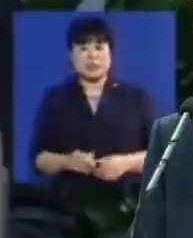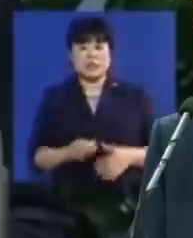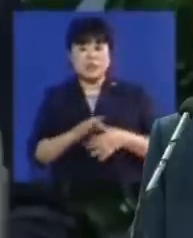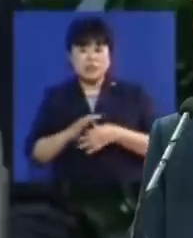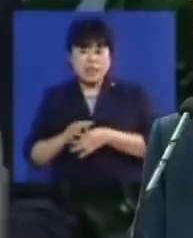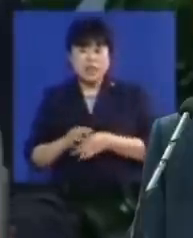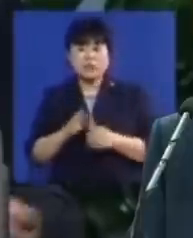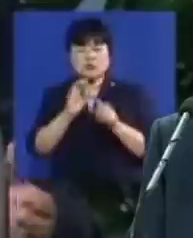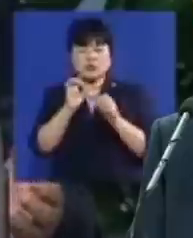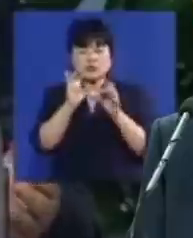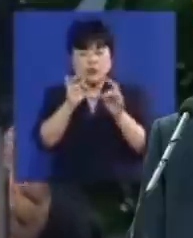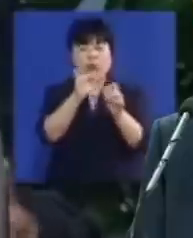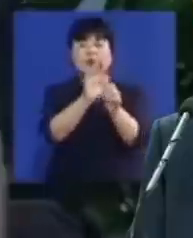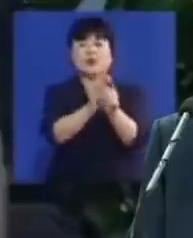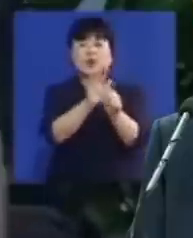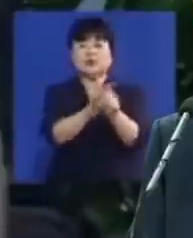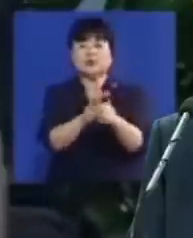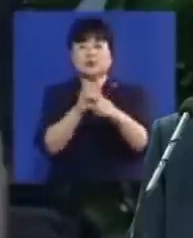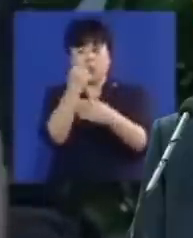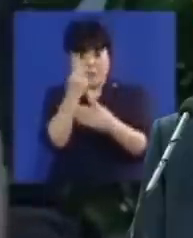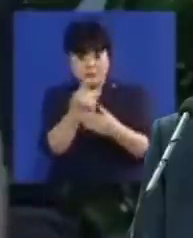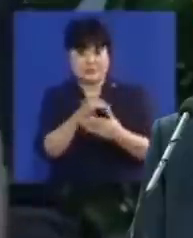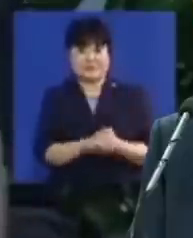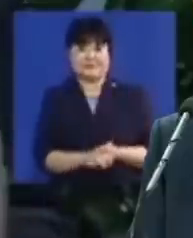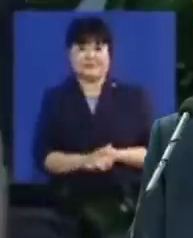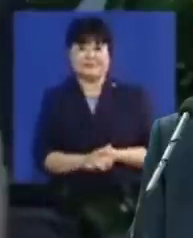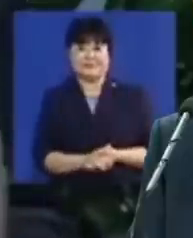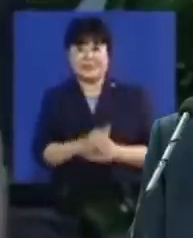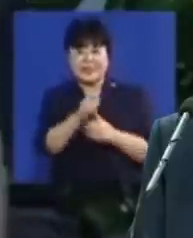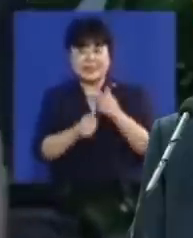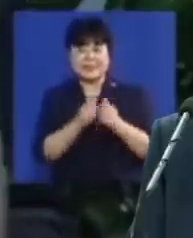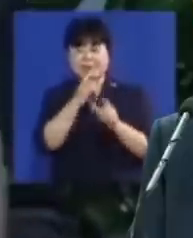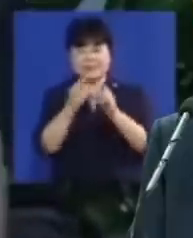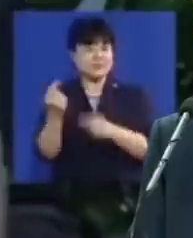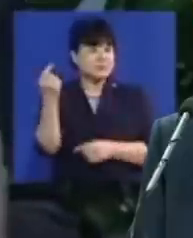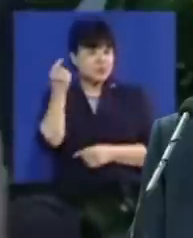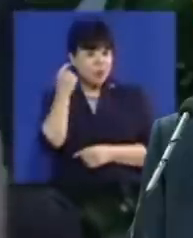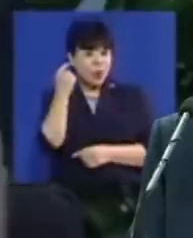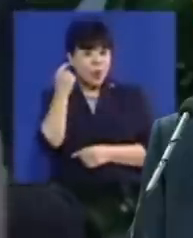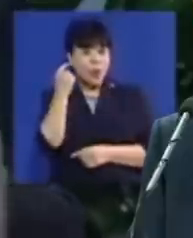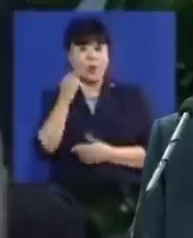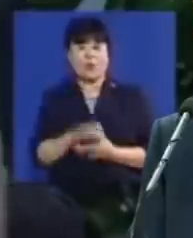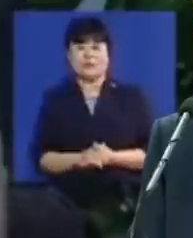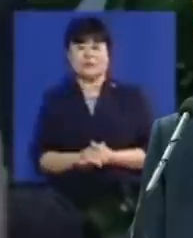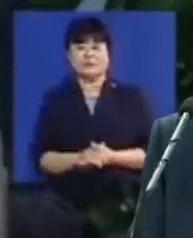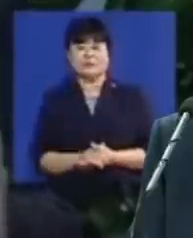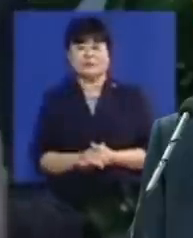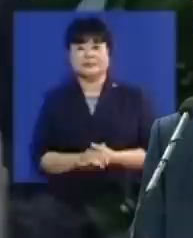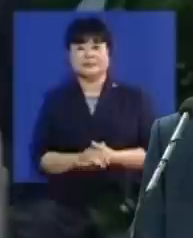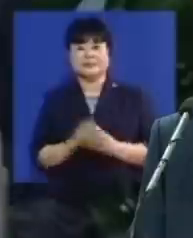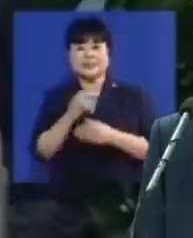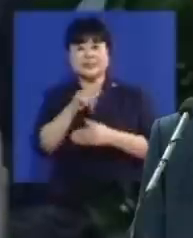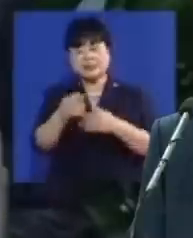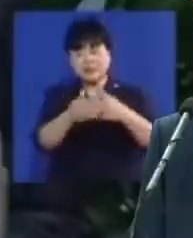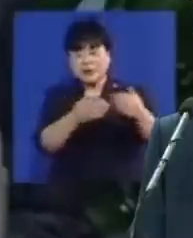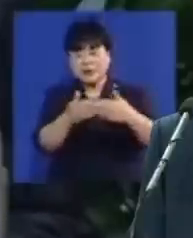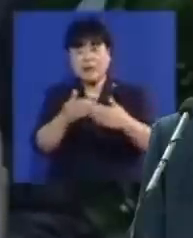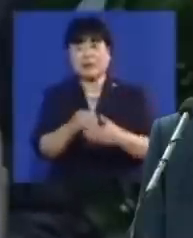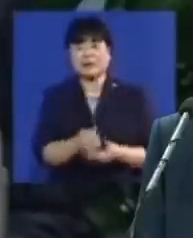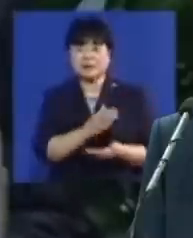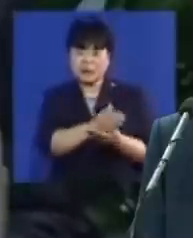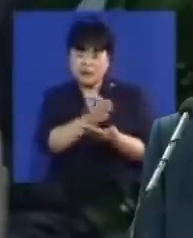전도를 통해서 교회에 와서 하나님 말씀을 듣고 그가 세상에서 겪는 그